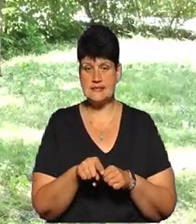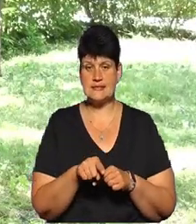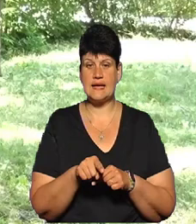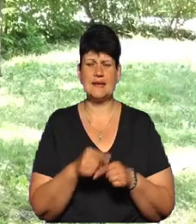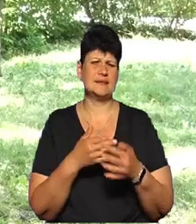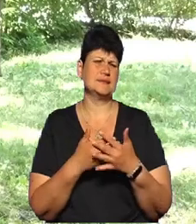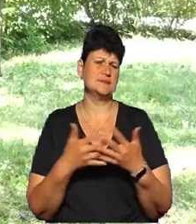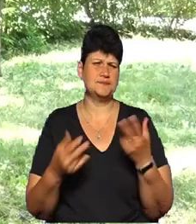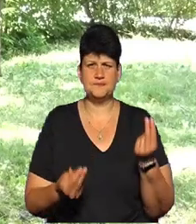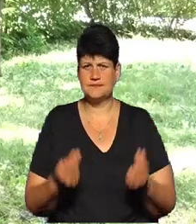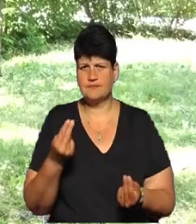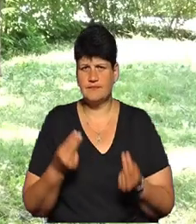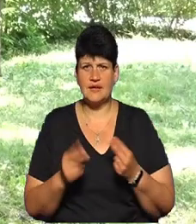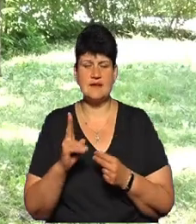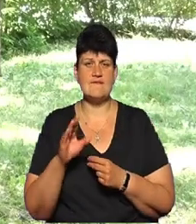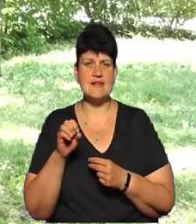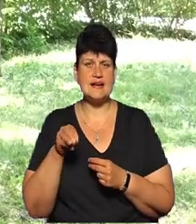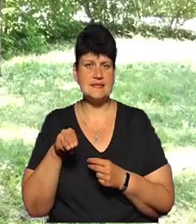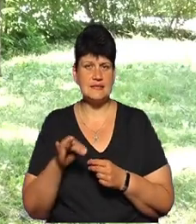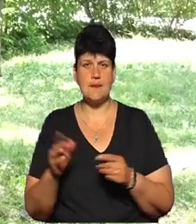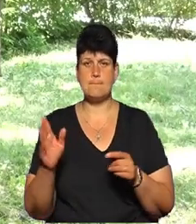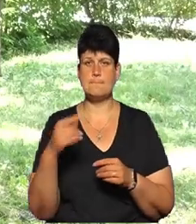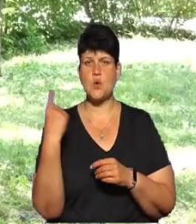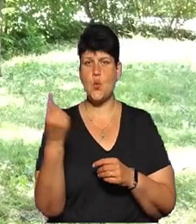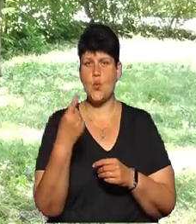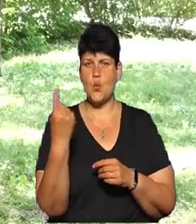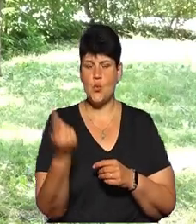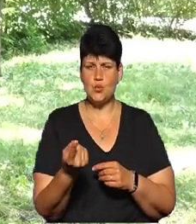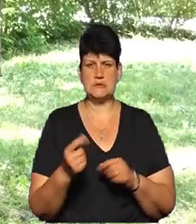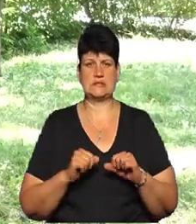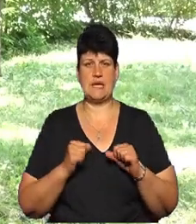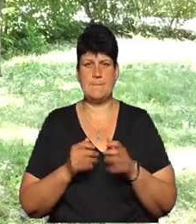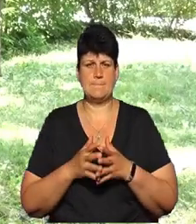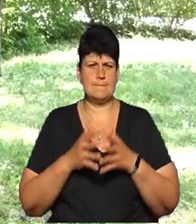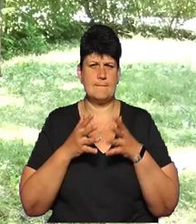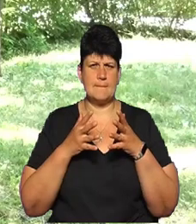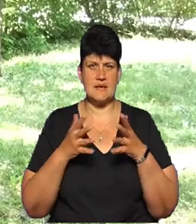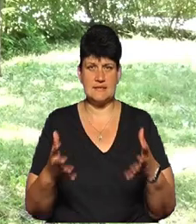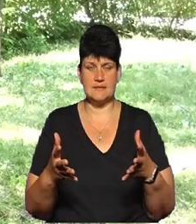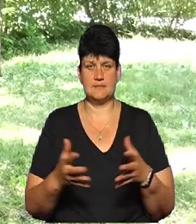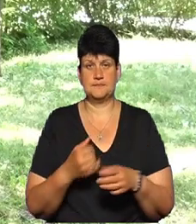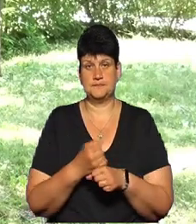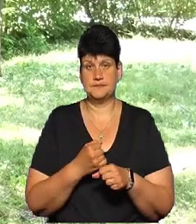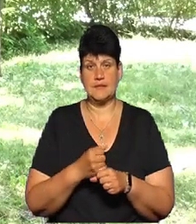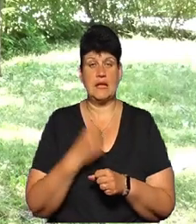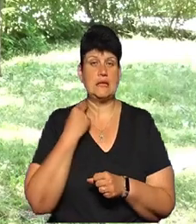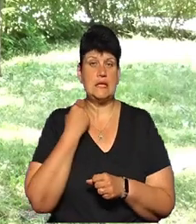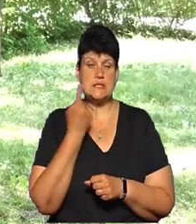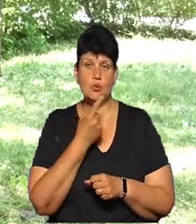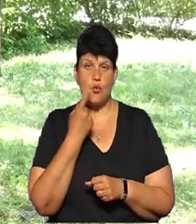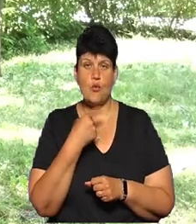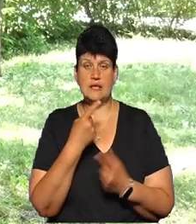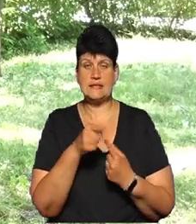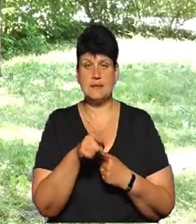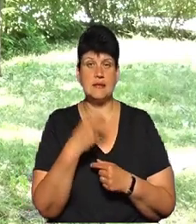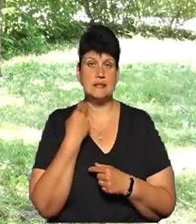різноманітних ігор, квестів, тобто прогулянок, де викладачі стараються максимально з дітьми задіювати англійську мову і говорити з ними англійською.